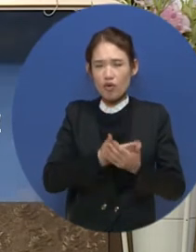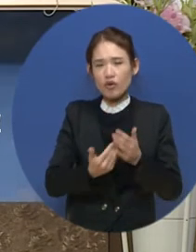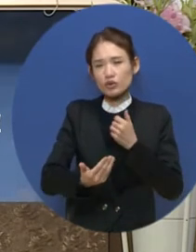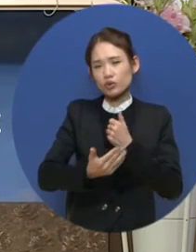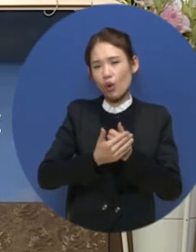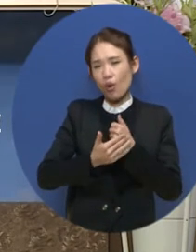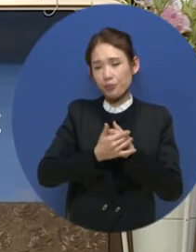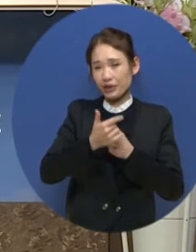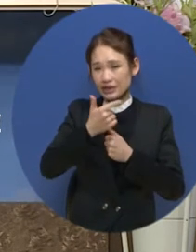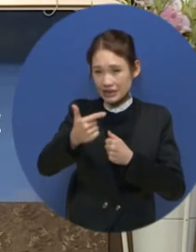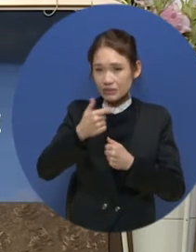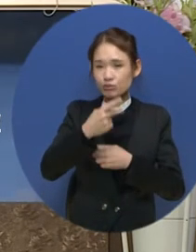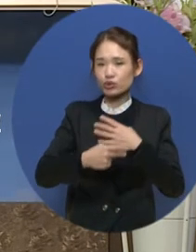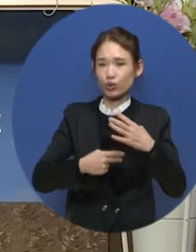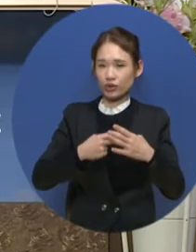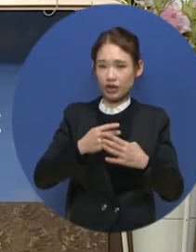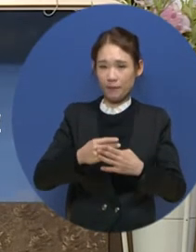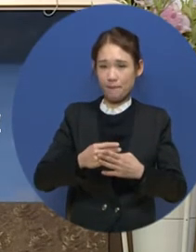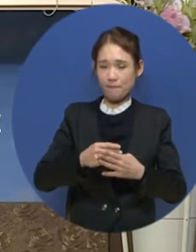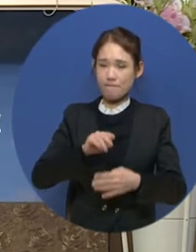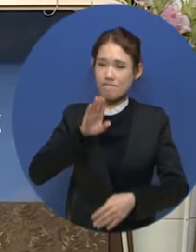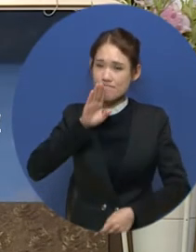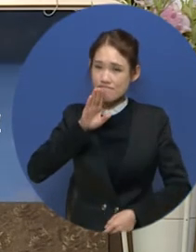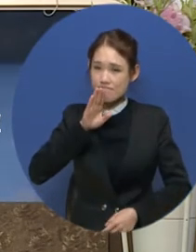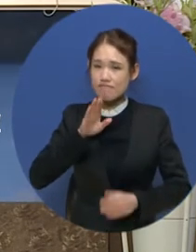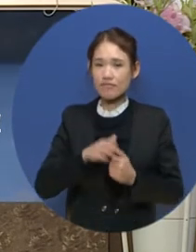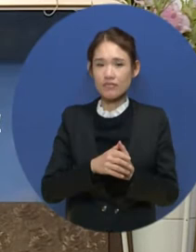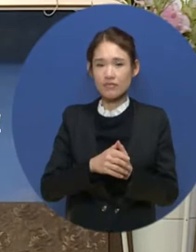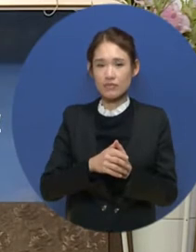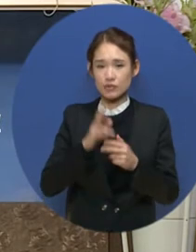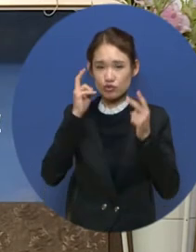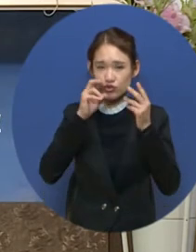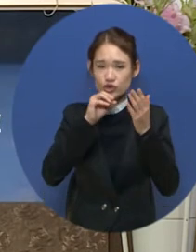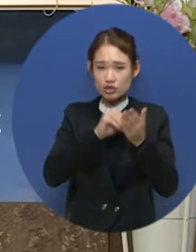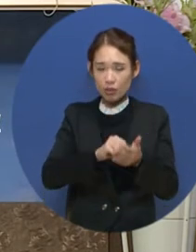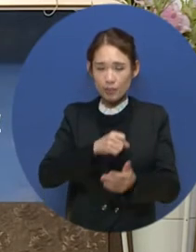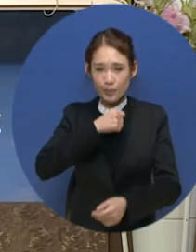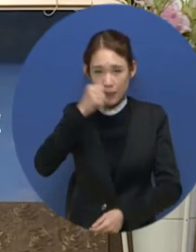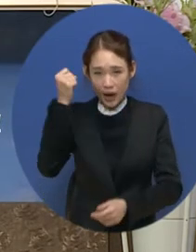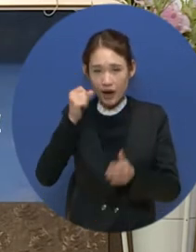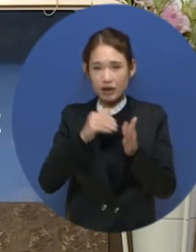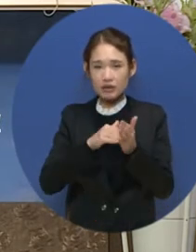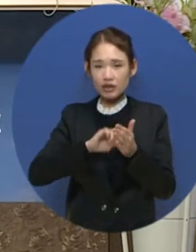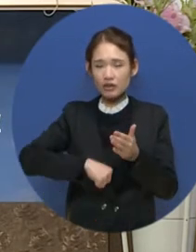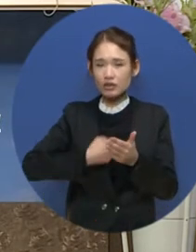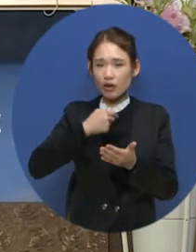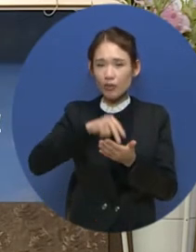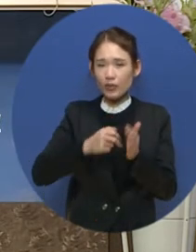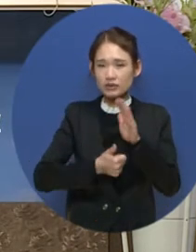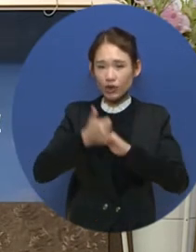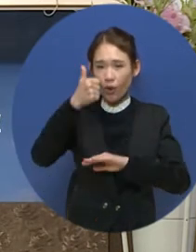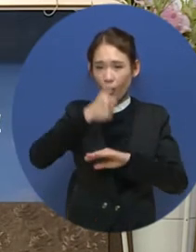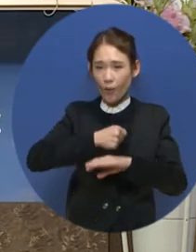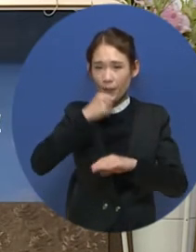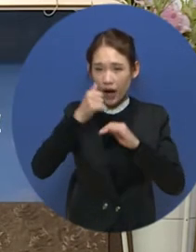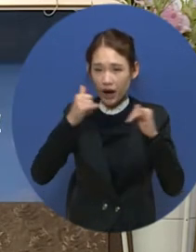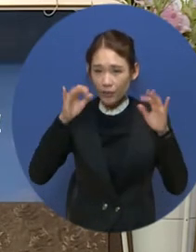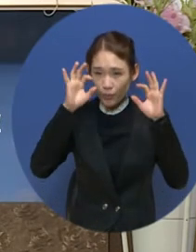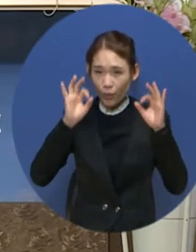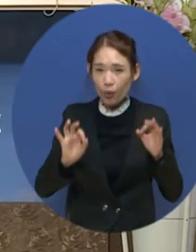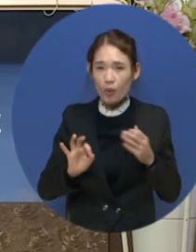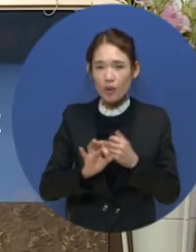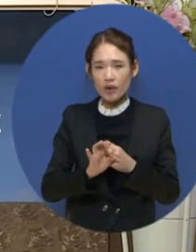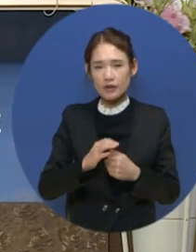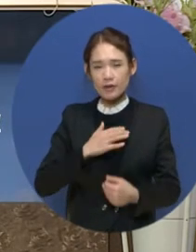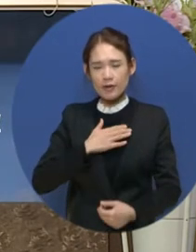그런 프로그램이 아닐 수가 없는데요 예 그렇게 또 취업이 되서 또 자립을 자리를 성공하는 분들을 보며 네 과장님 굉장히